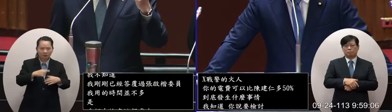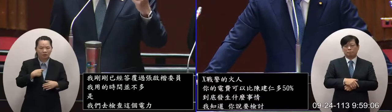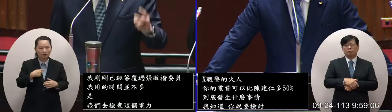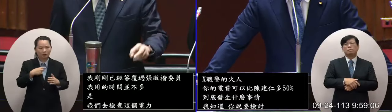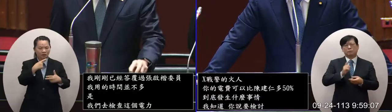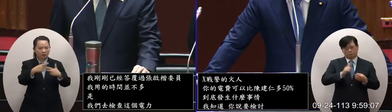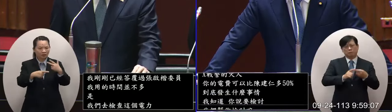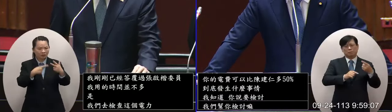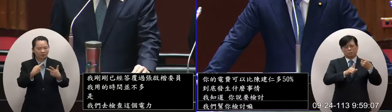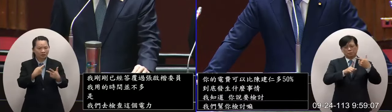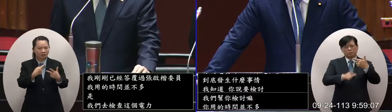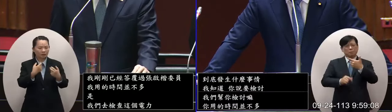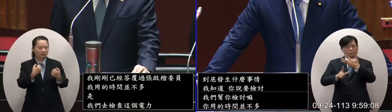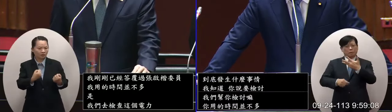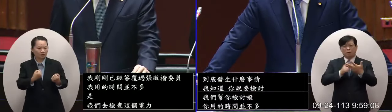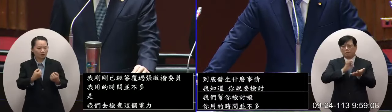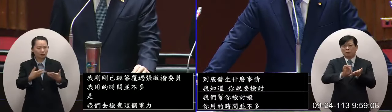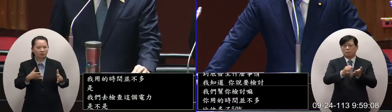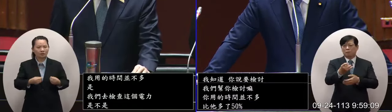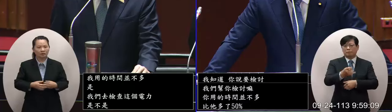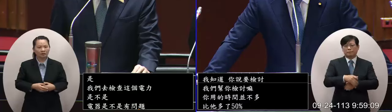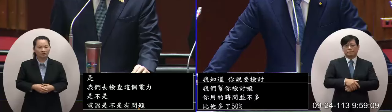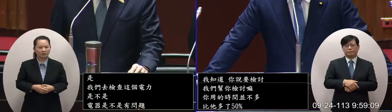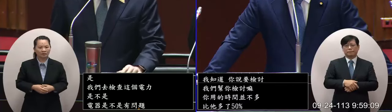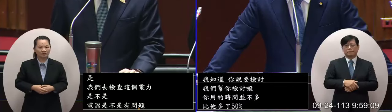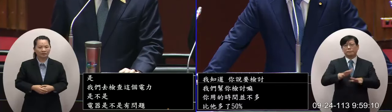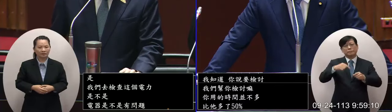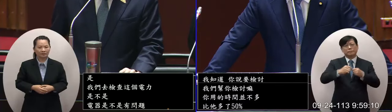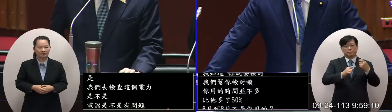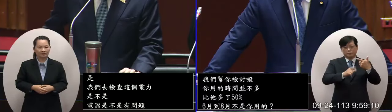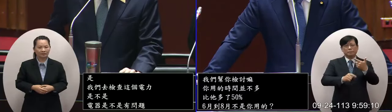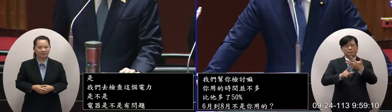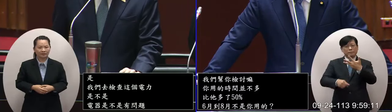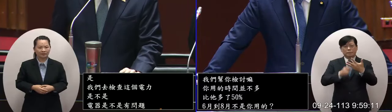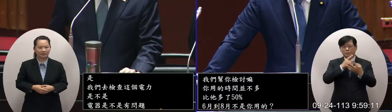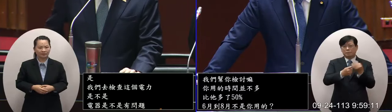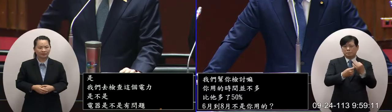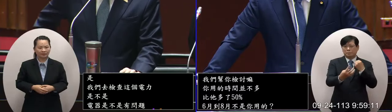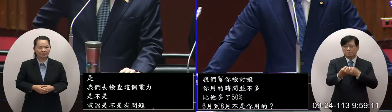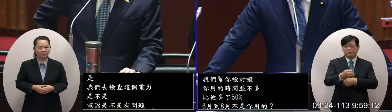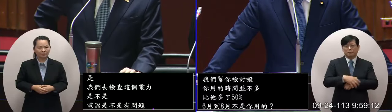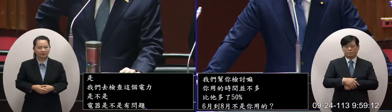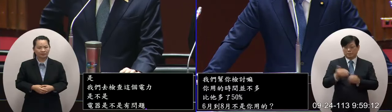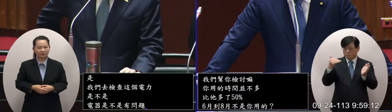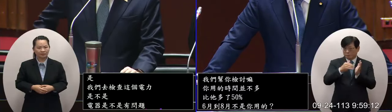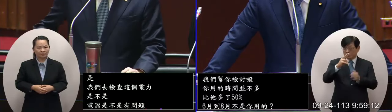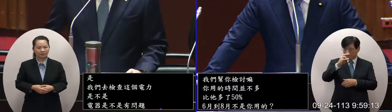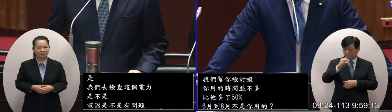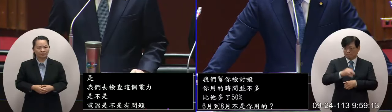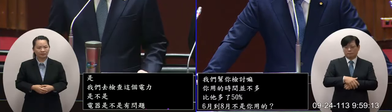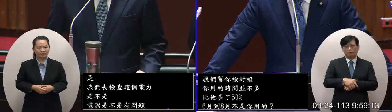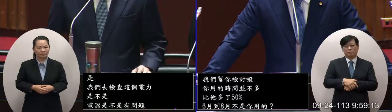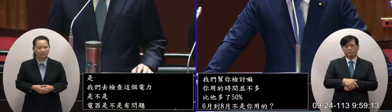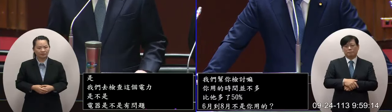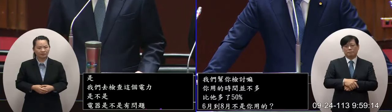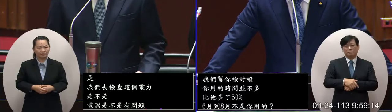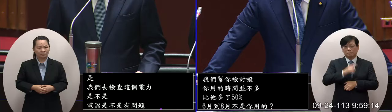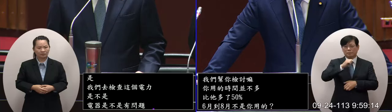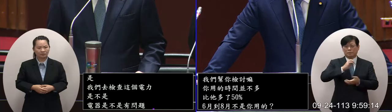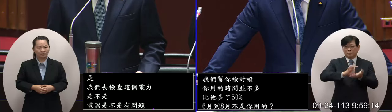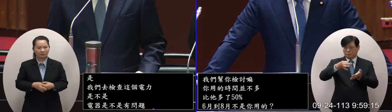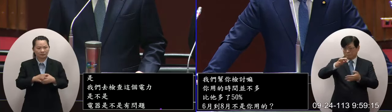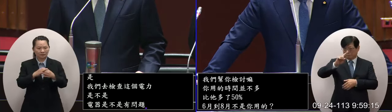今年六月到八月是多少？啊？今年六月到你花多少度电？快20000度。 对，所以